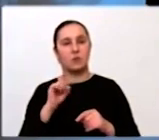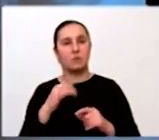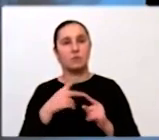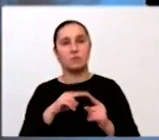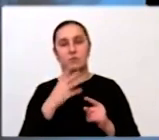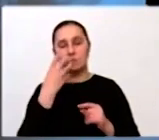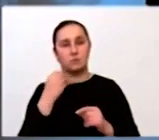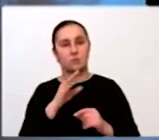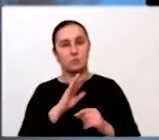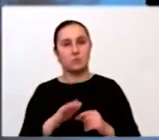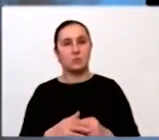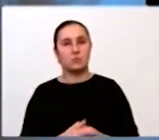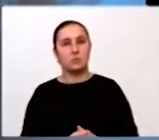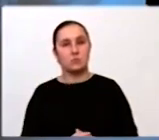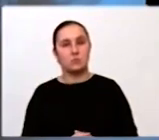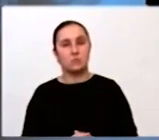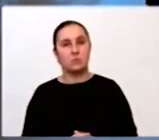unutmang.